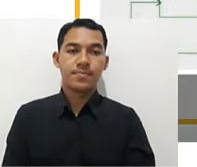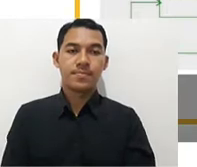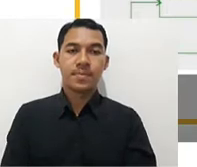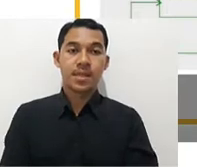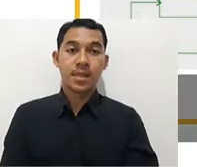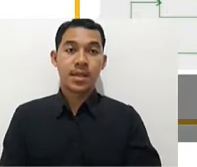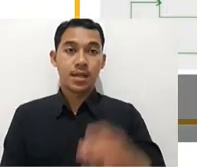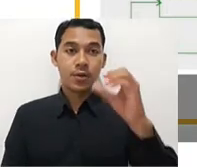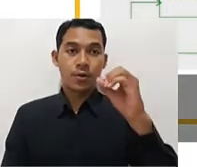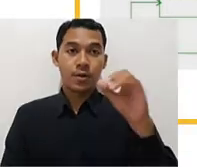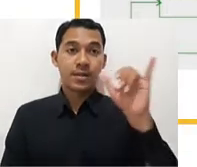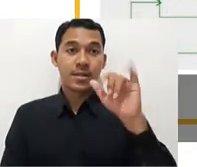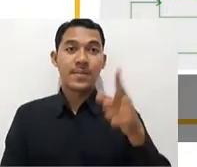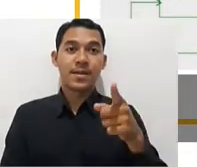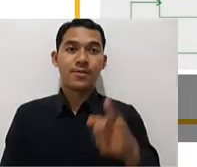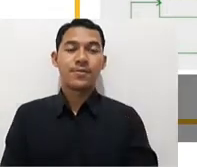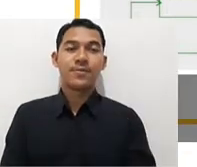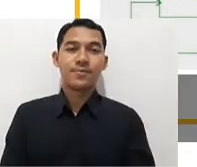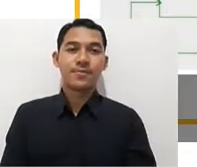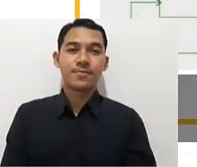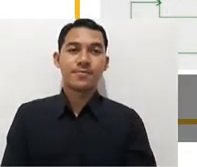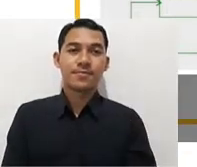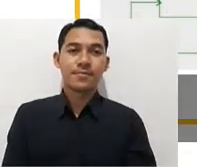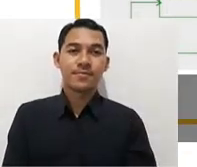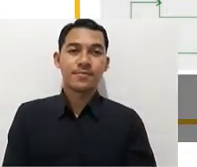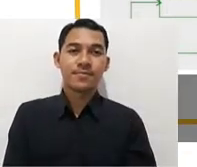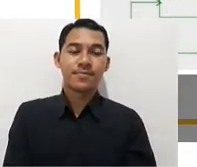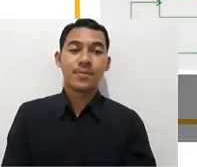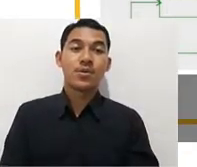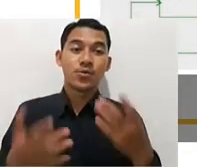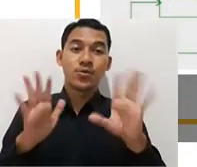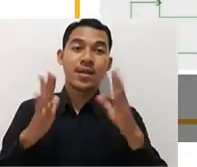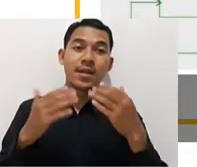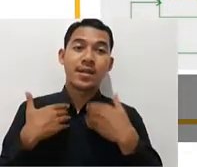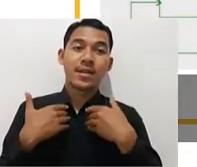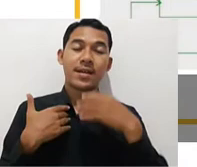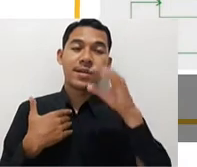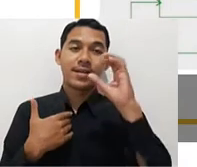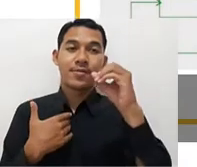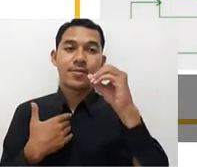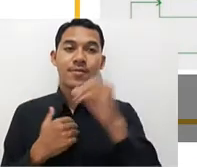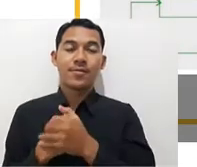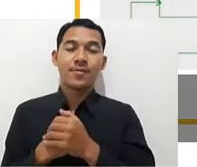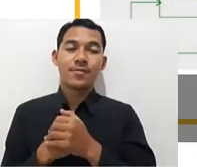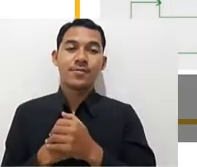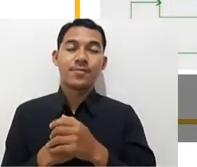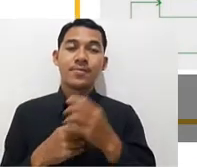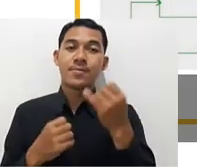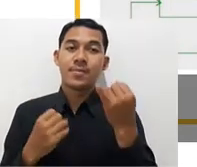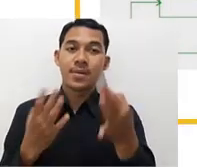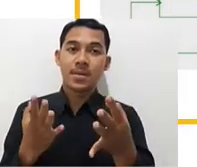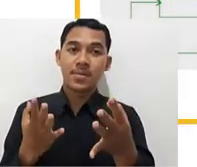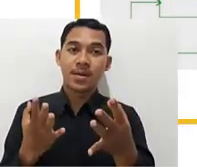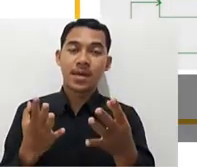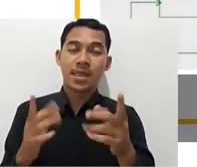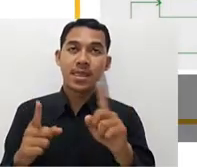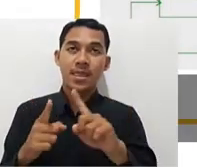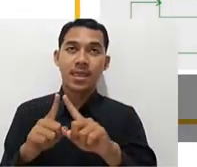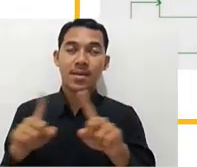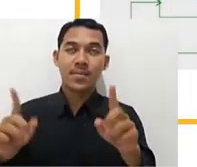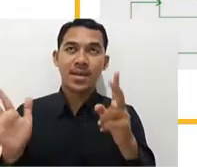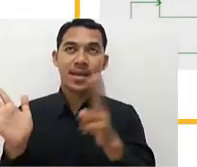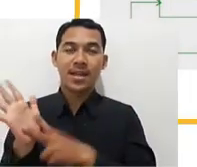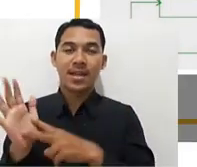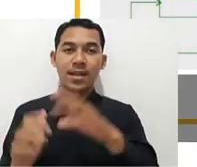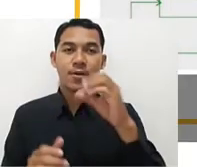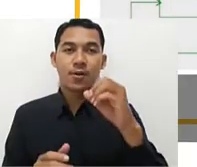pasti 0 kan, ya kan, ini pasti saat ini udah ada 0, berapapun hasilnya di N kan dengan 0, pasti hasilnya 0, ya kan, ini